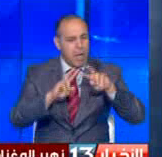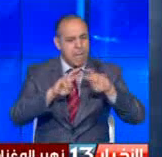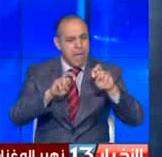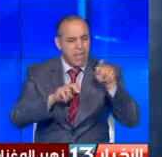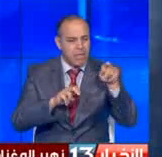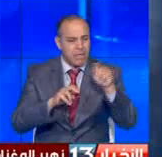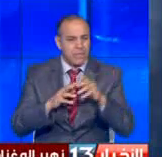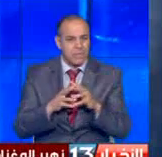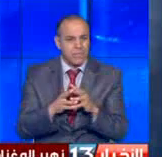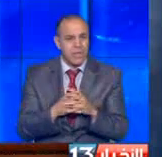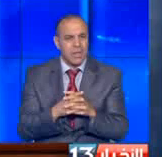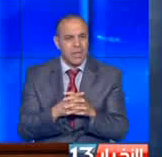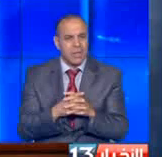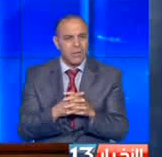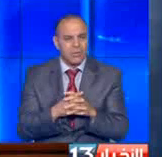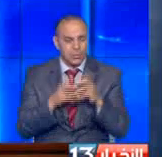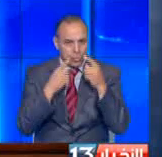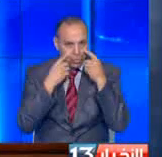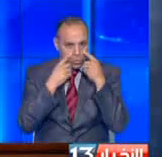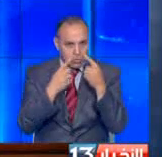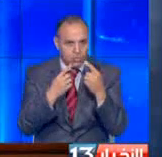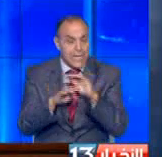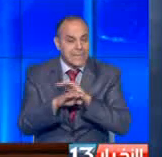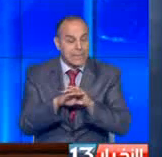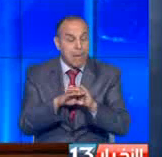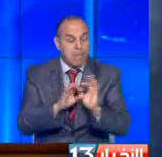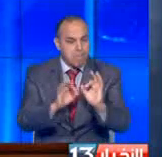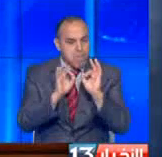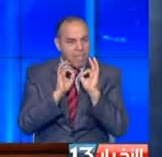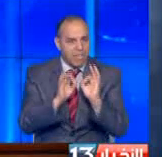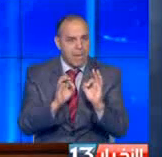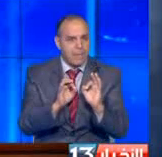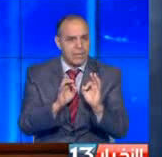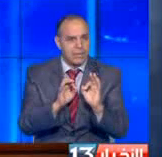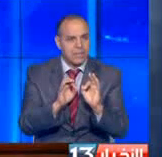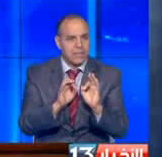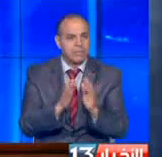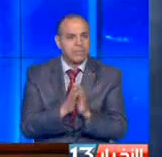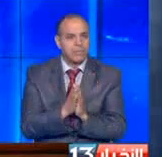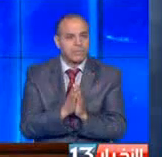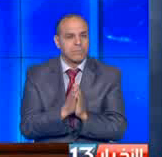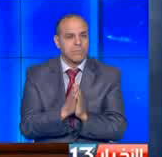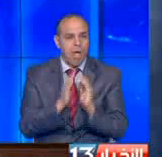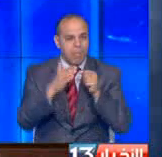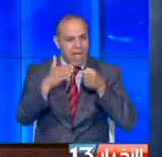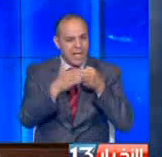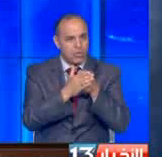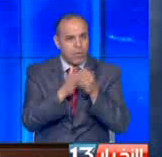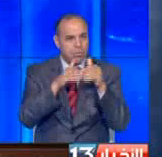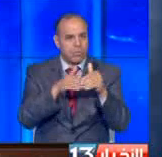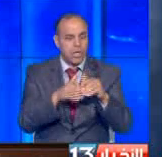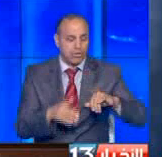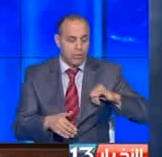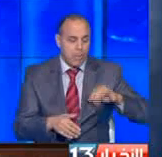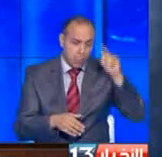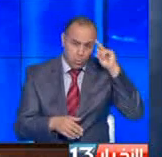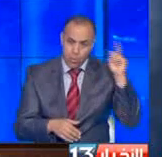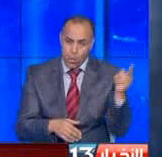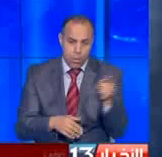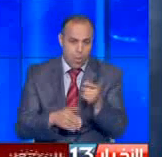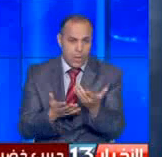برلمانيه للوقوف على الاسباب الحقيقيه ل اه اه اه هذه الحادثه لانهم شباب تونس